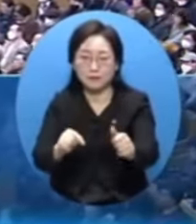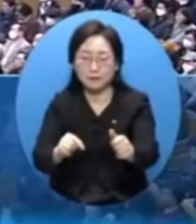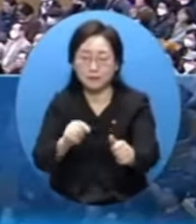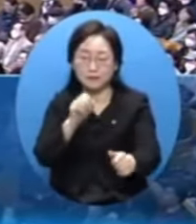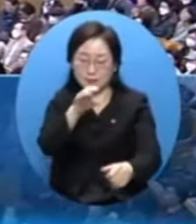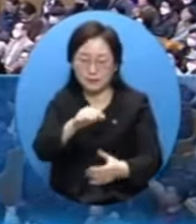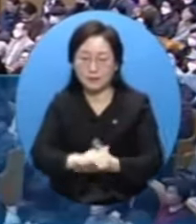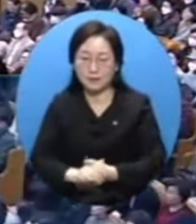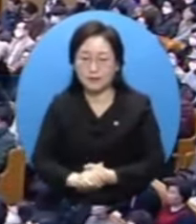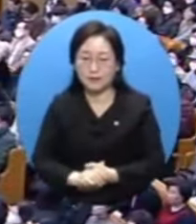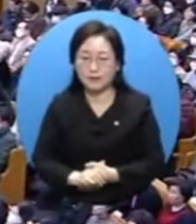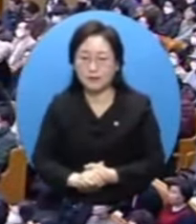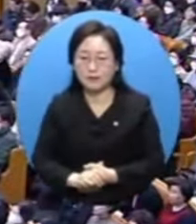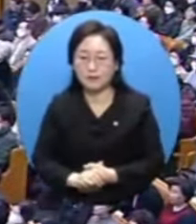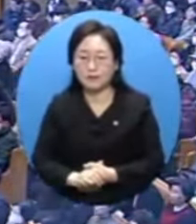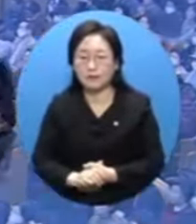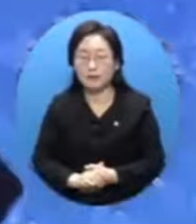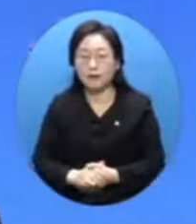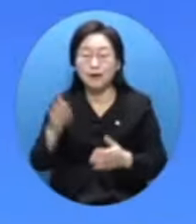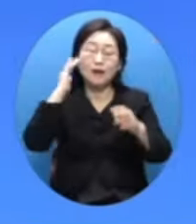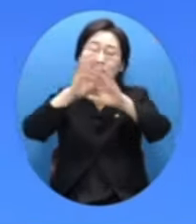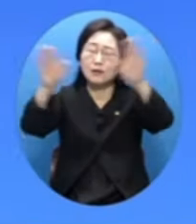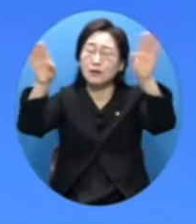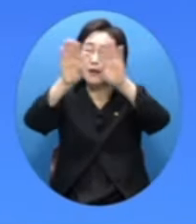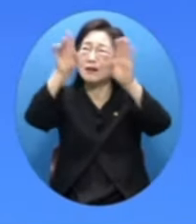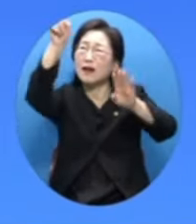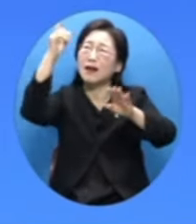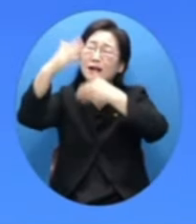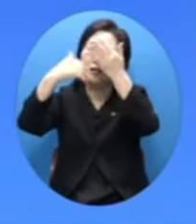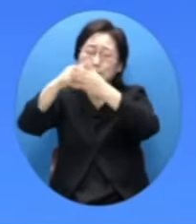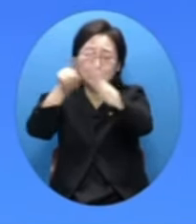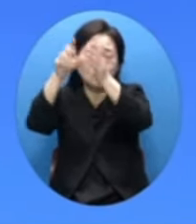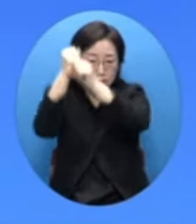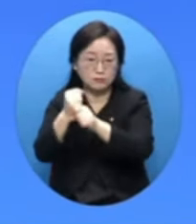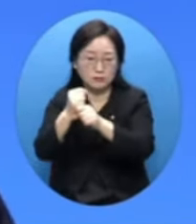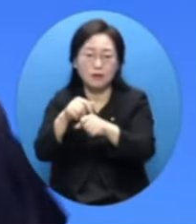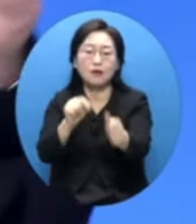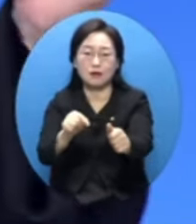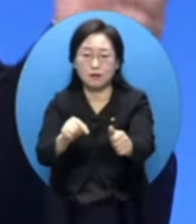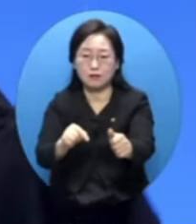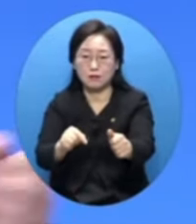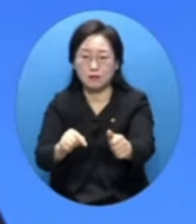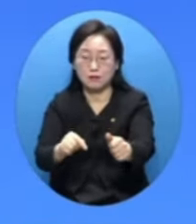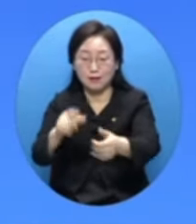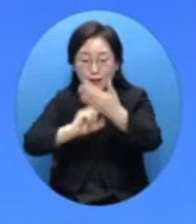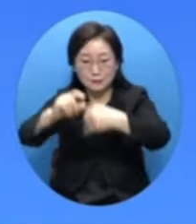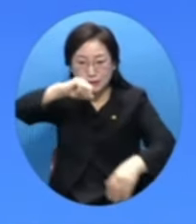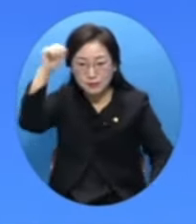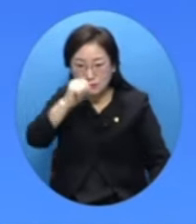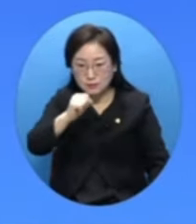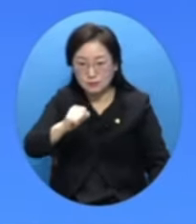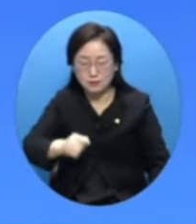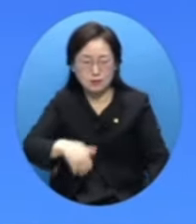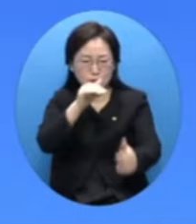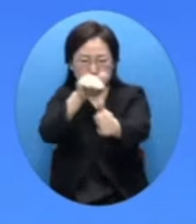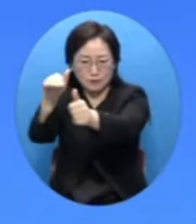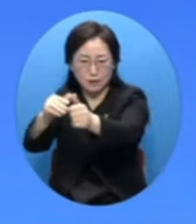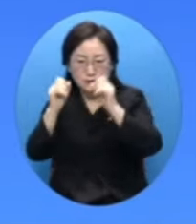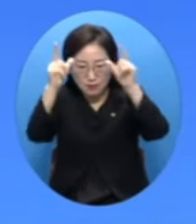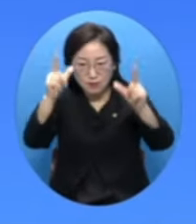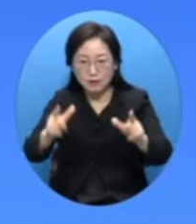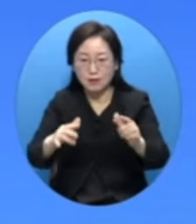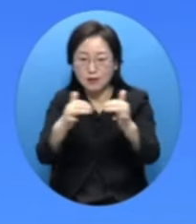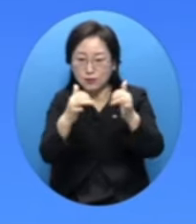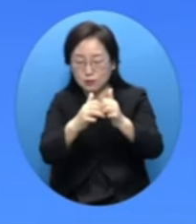말씀합니다. 하나님을 의지하라 하나님을 믿고 여호와 나가라. 이 아침 일찍 저들을 깨워